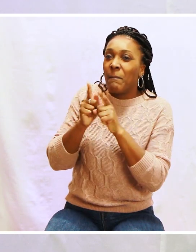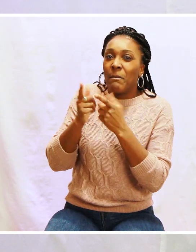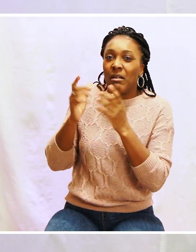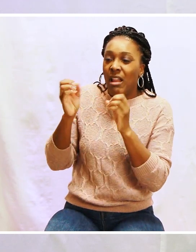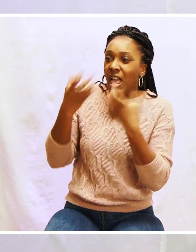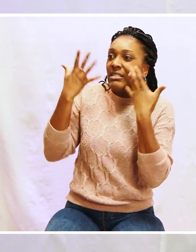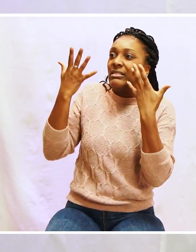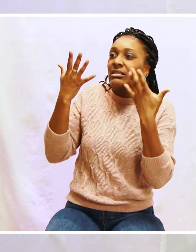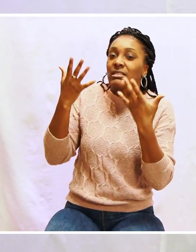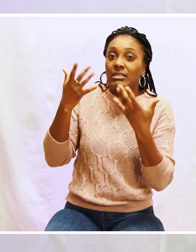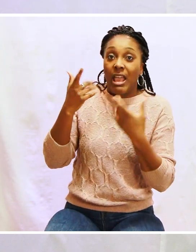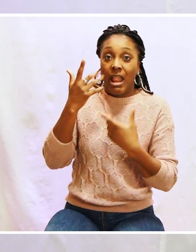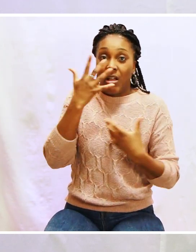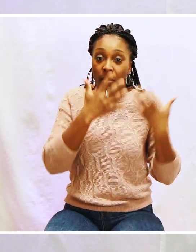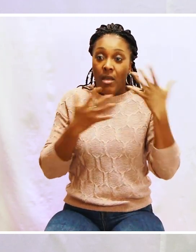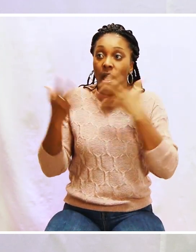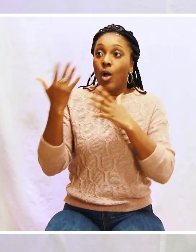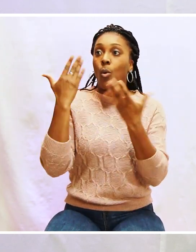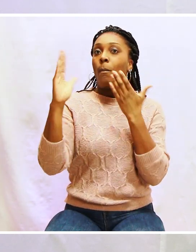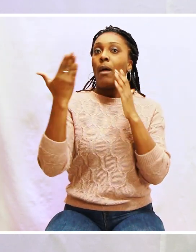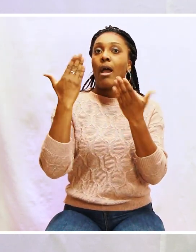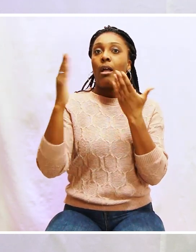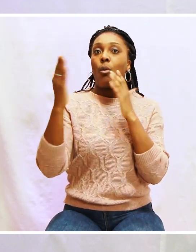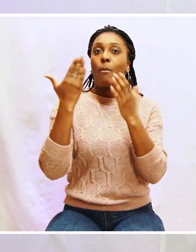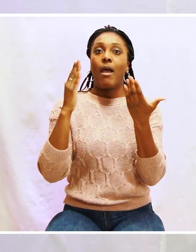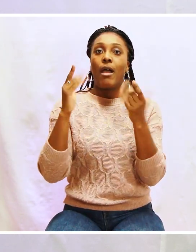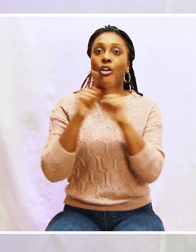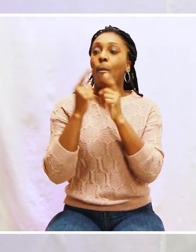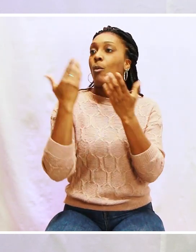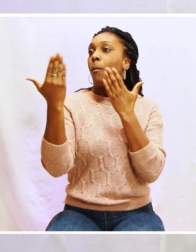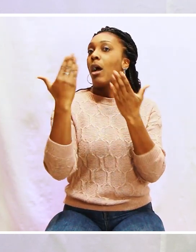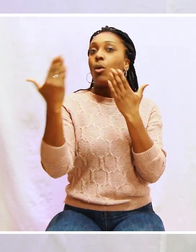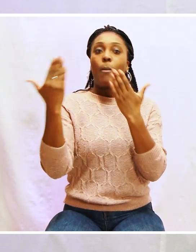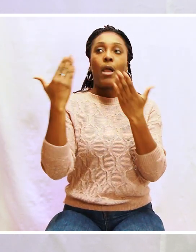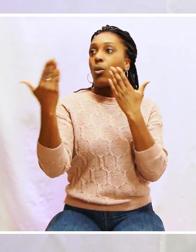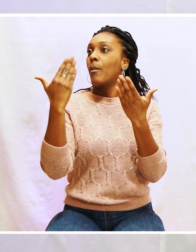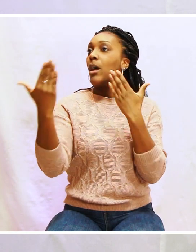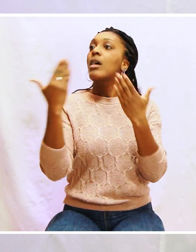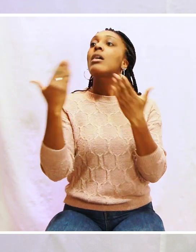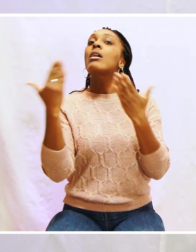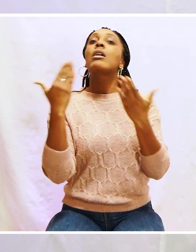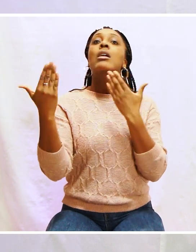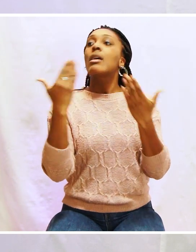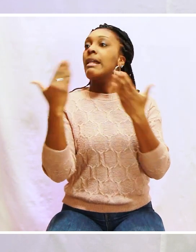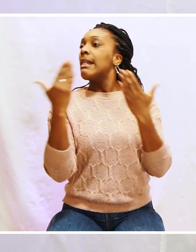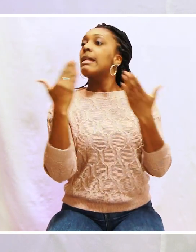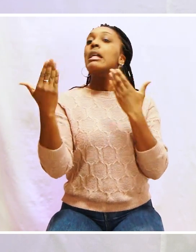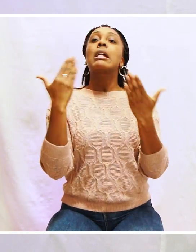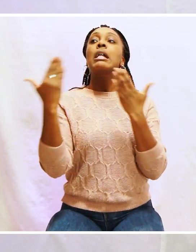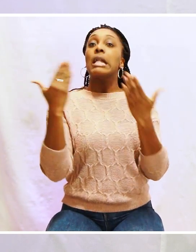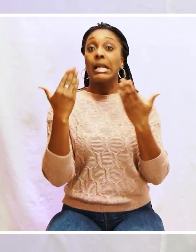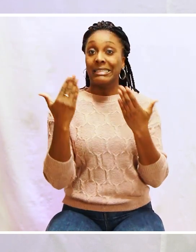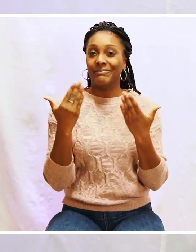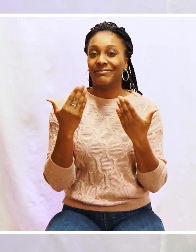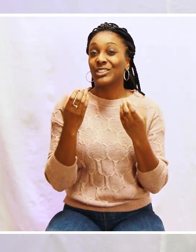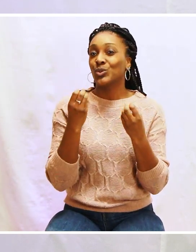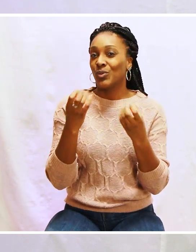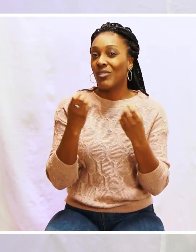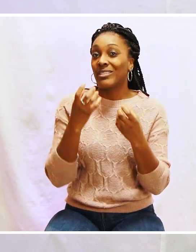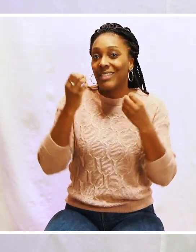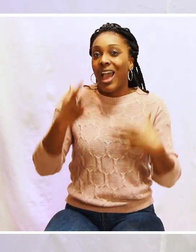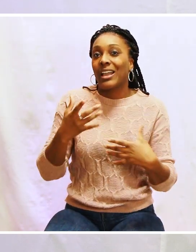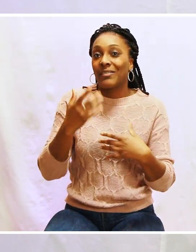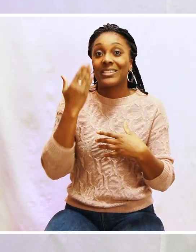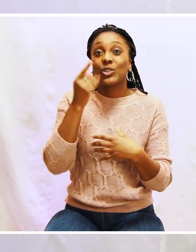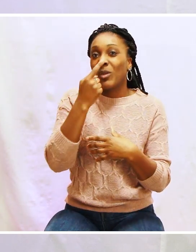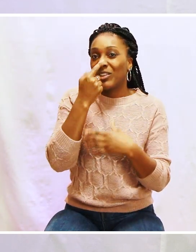elle est tombée dans un système de comparaison, et c'est ce qui arrive bien souvent quand on manque de quelque chose. Il peut arriver dans certaines